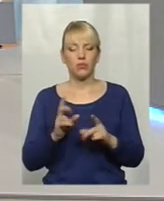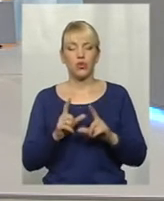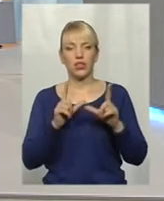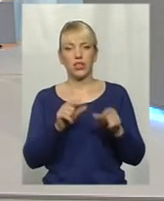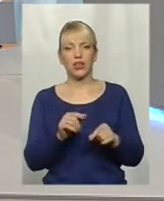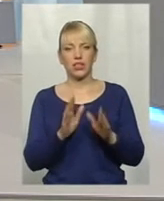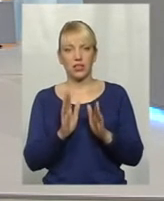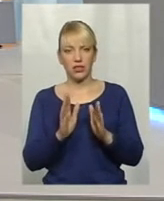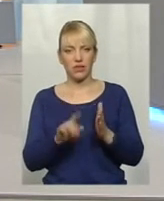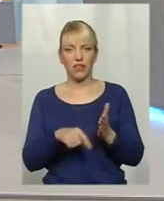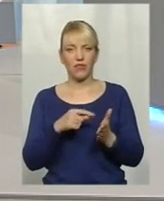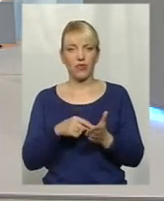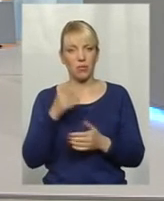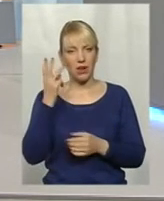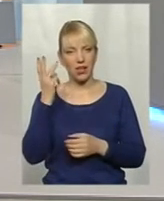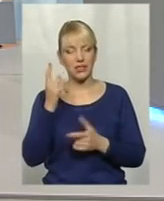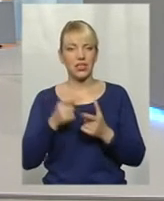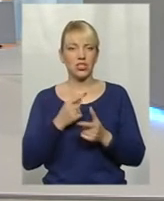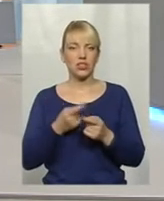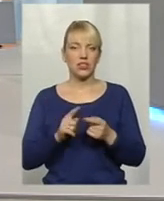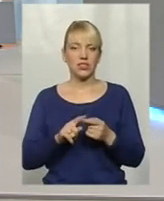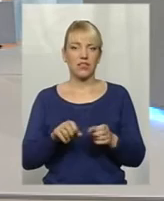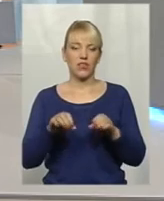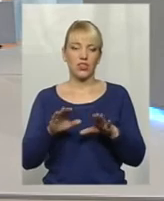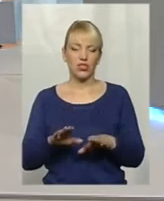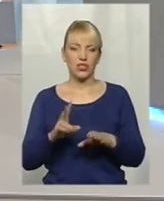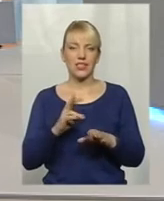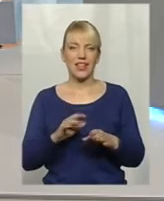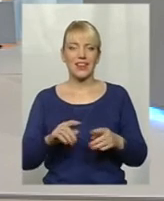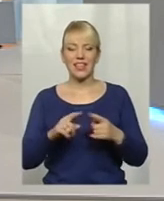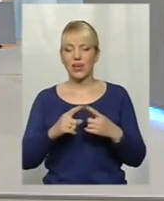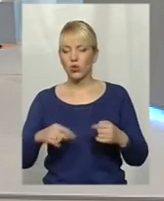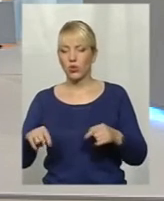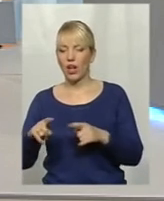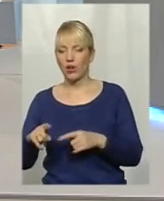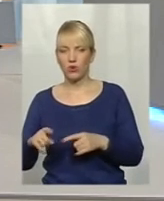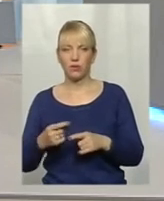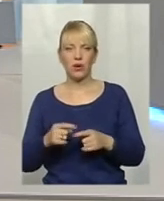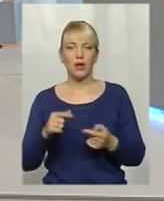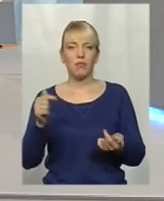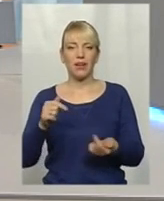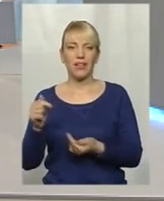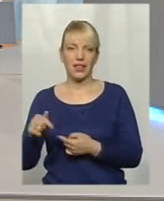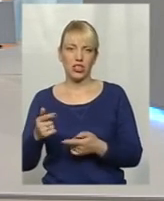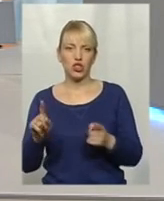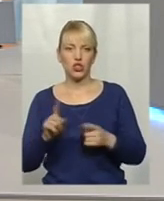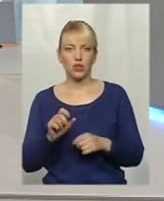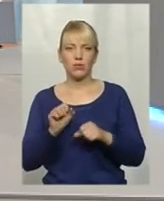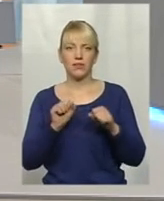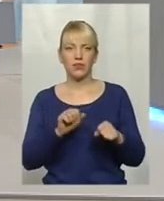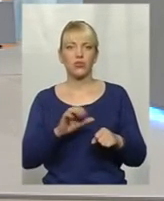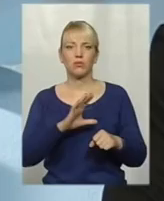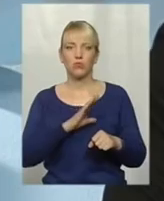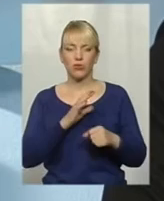чи це все вирішується за територіальною приналежністю? Для того, щоб адвокат був призначений особі,